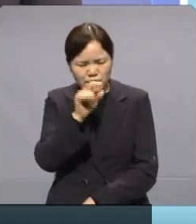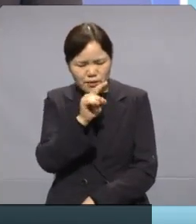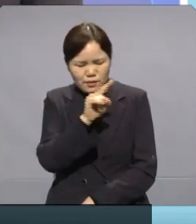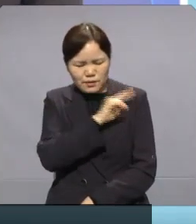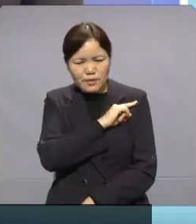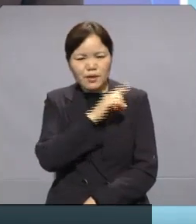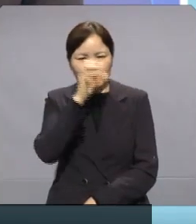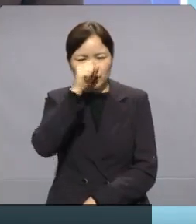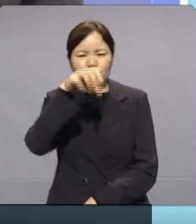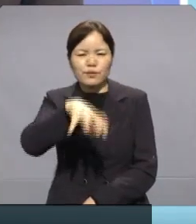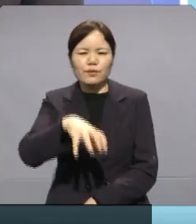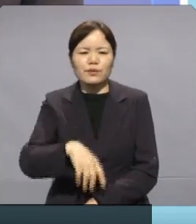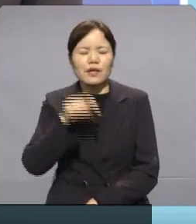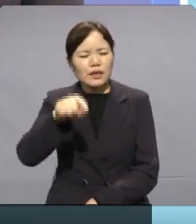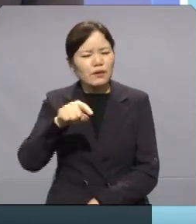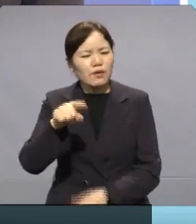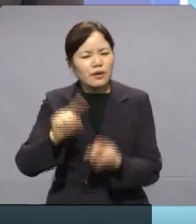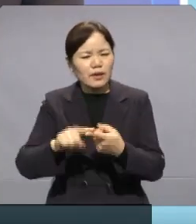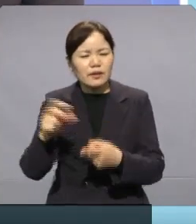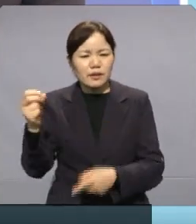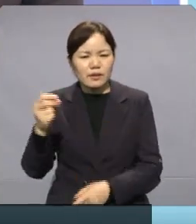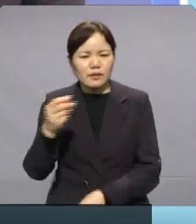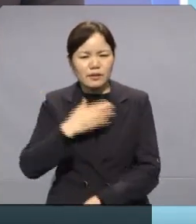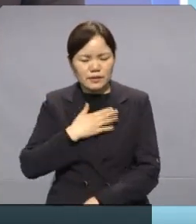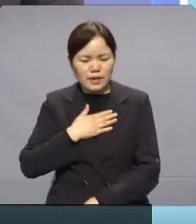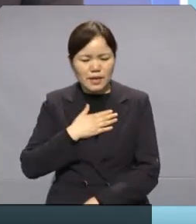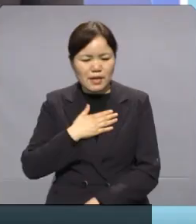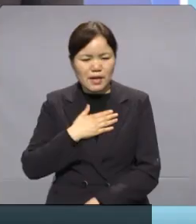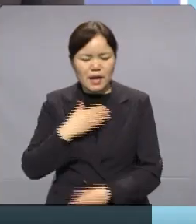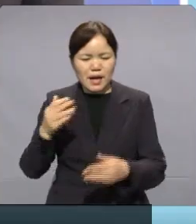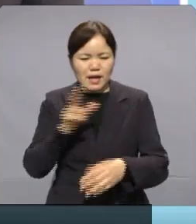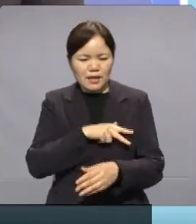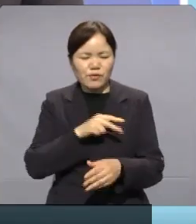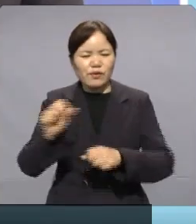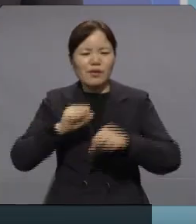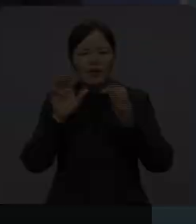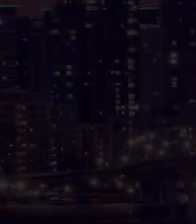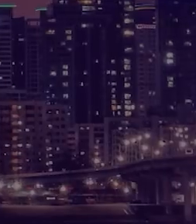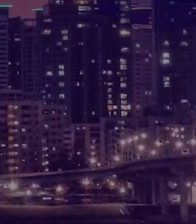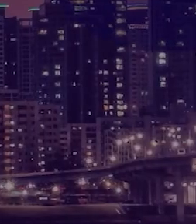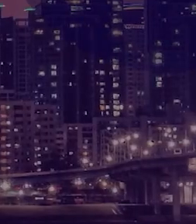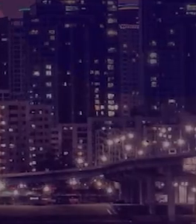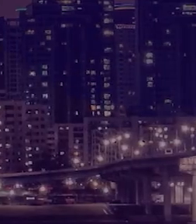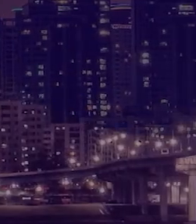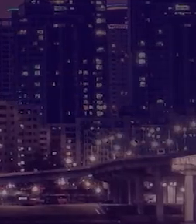다시 한번 이 부분은 꼭제 임기 중에 만들겠습니다. 약속드리겠습니다.